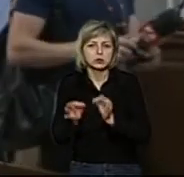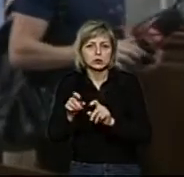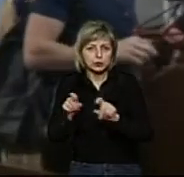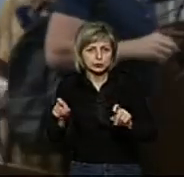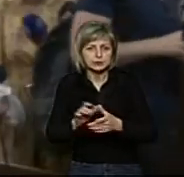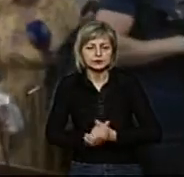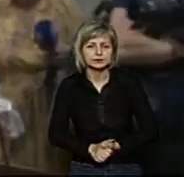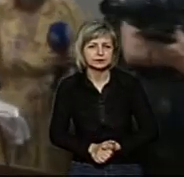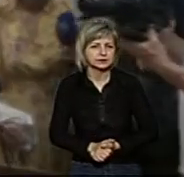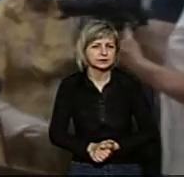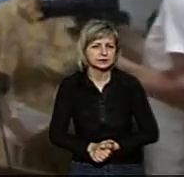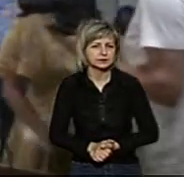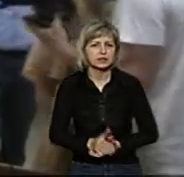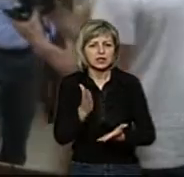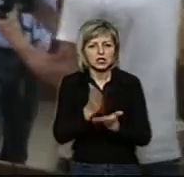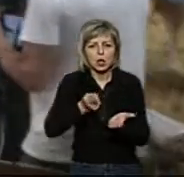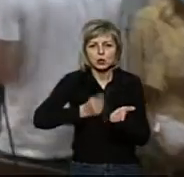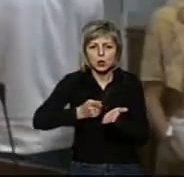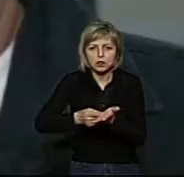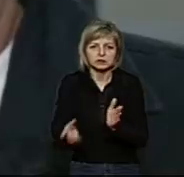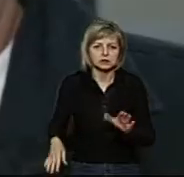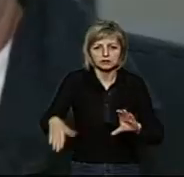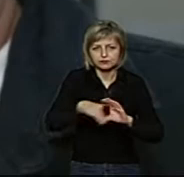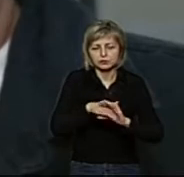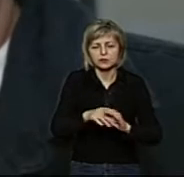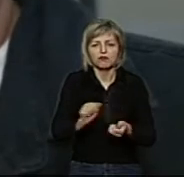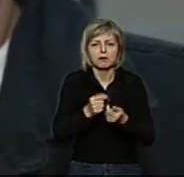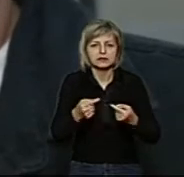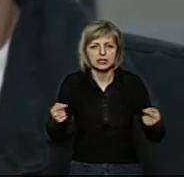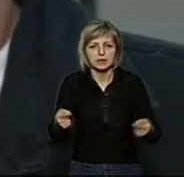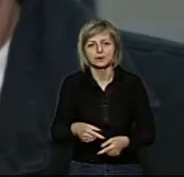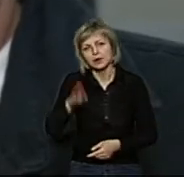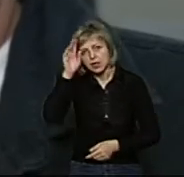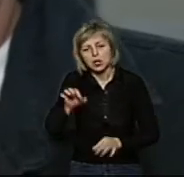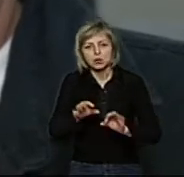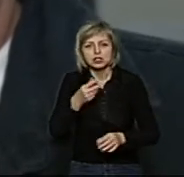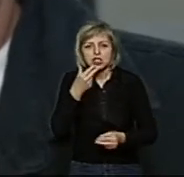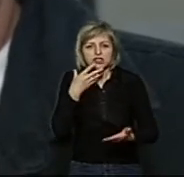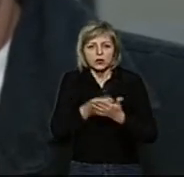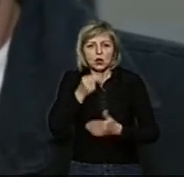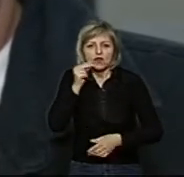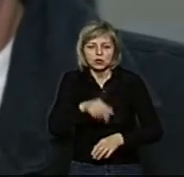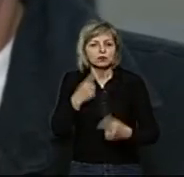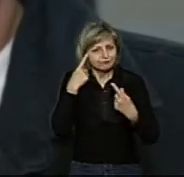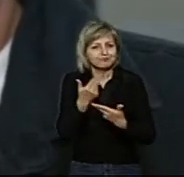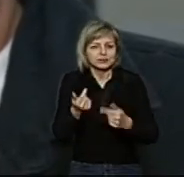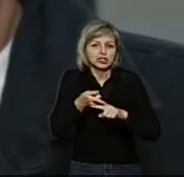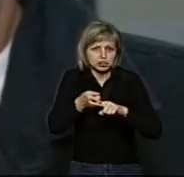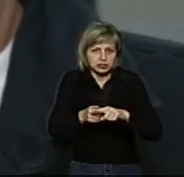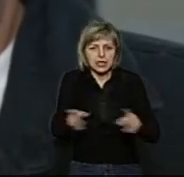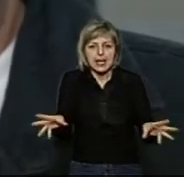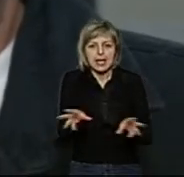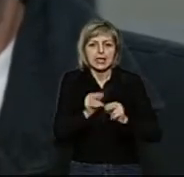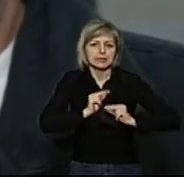дійсно тими доказами, які є матеріали кримінального провадження. Підозрюваний розповів, що свою вину визнає частково. Каже, спільників не